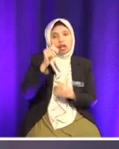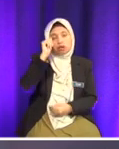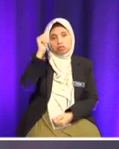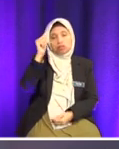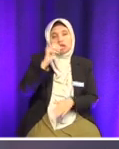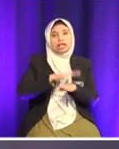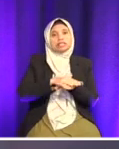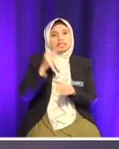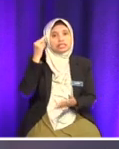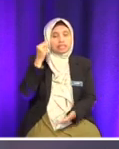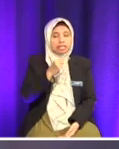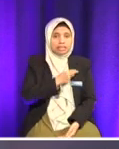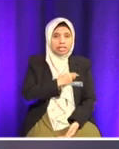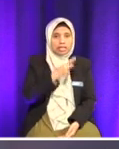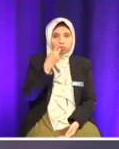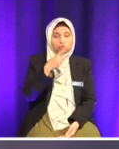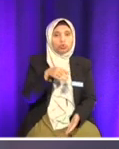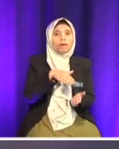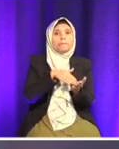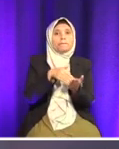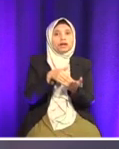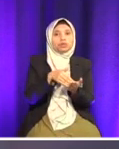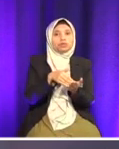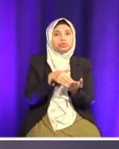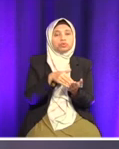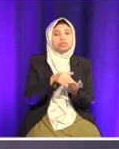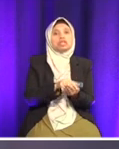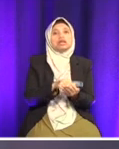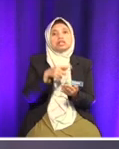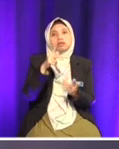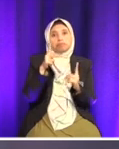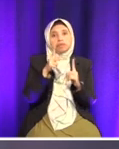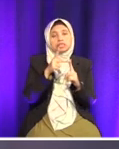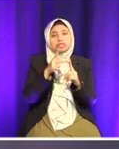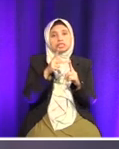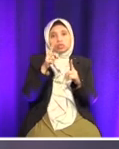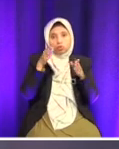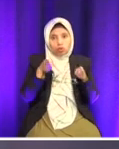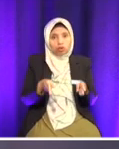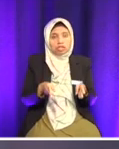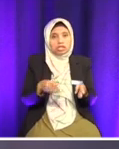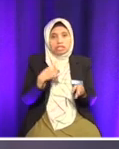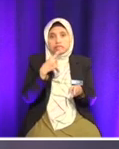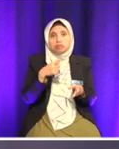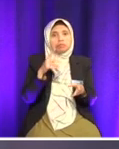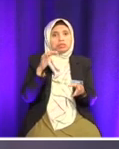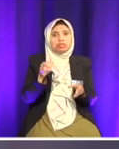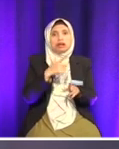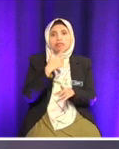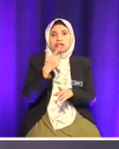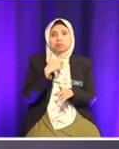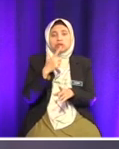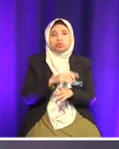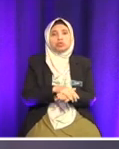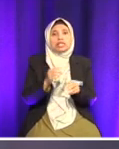atas niat dia nak bangun dan dia akan jadi satu sedekah kepada selain itu ya sapu yang tak pernah itu